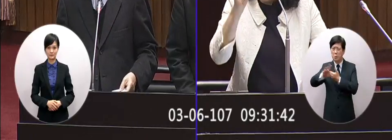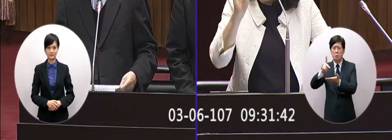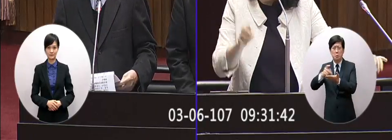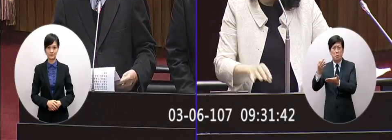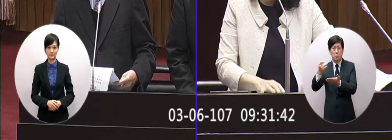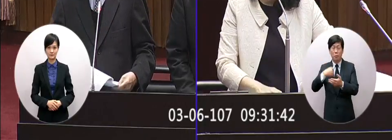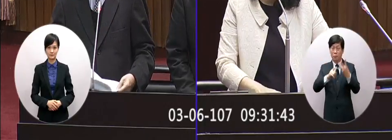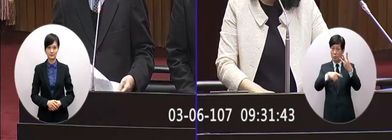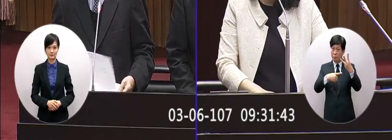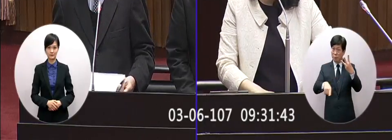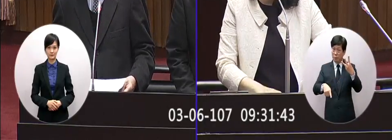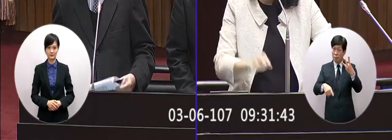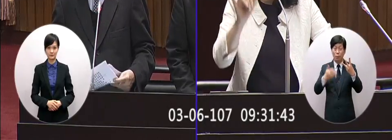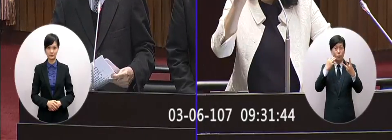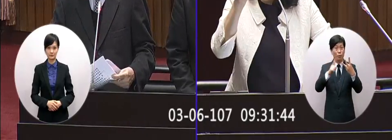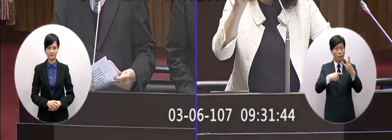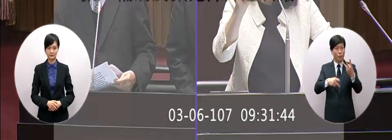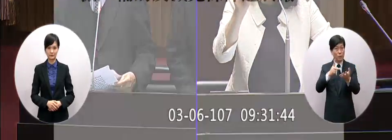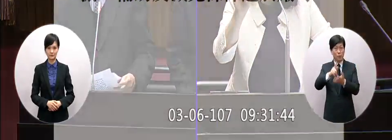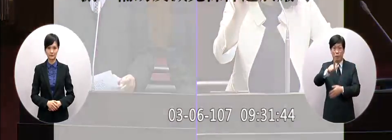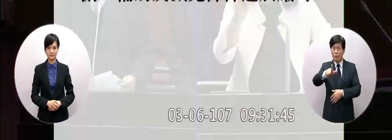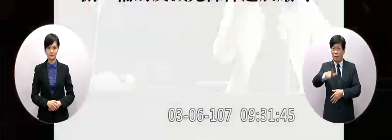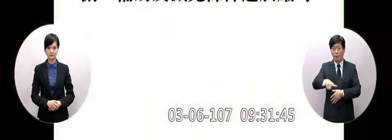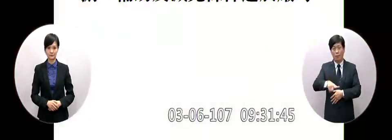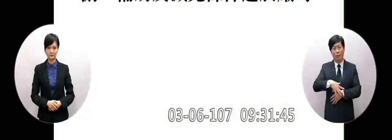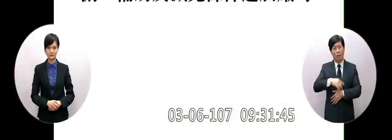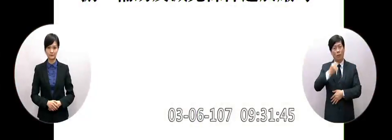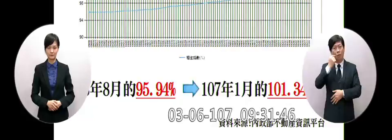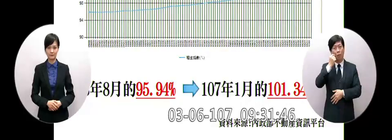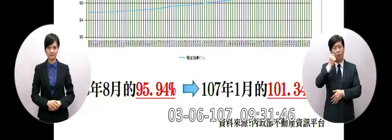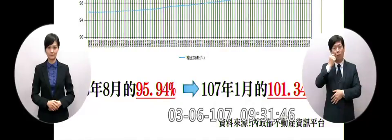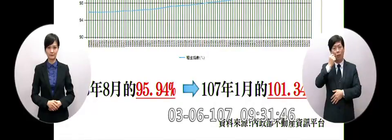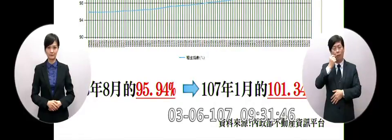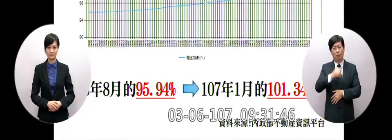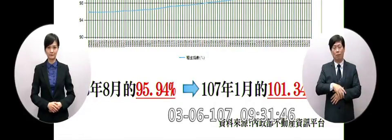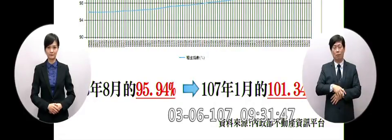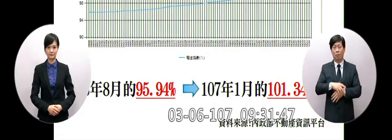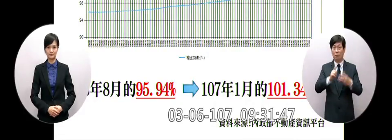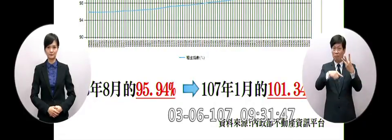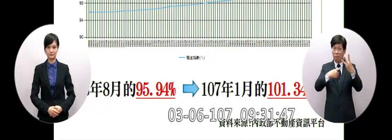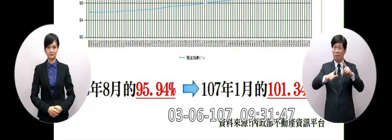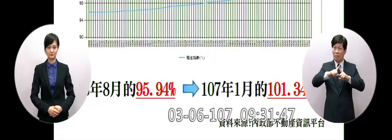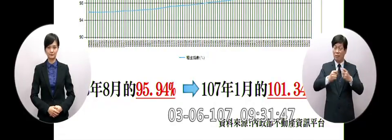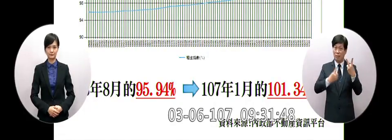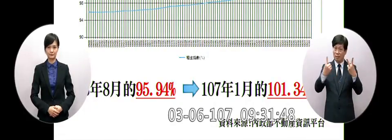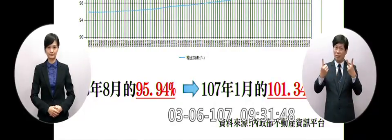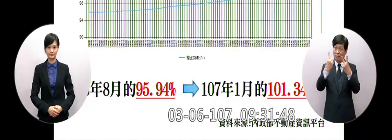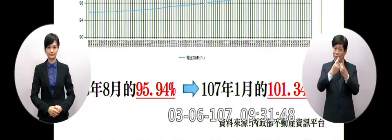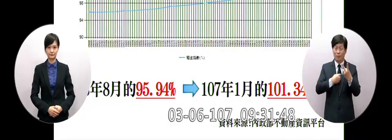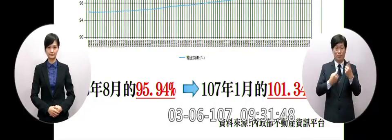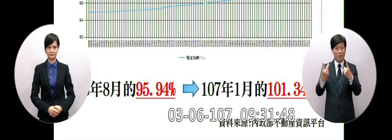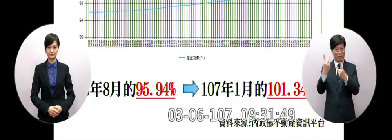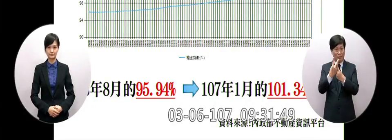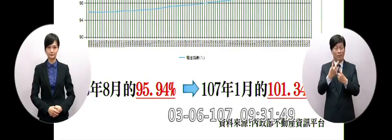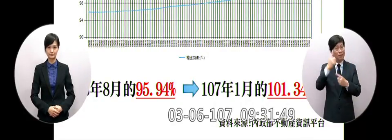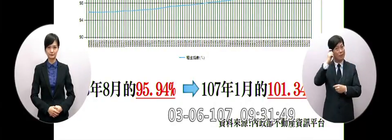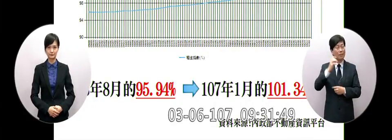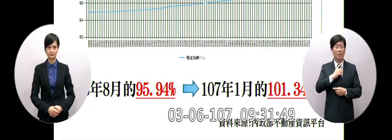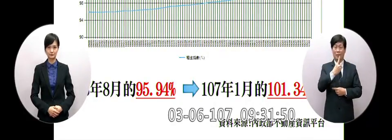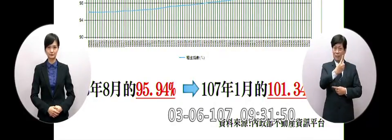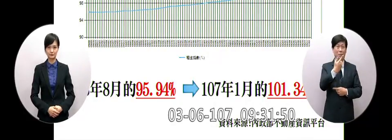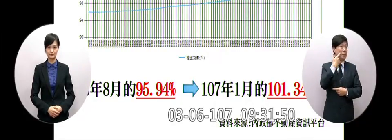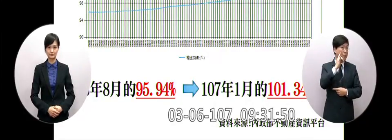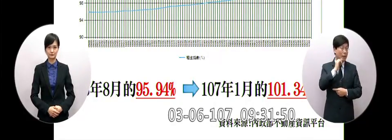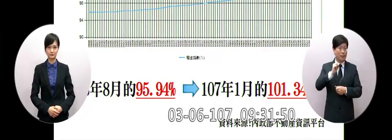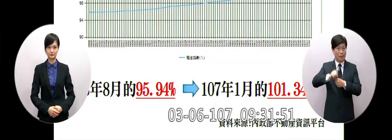情，3人，好，你要租到6000块的房间很难。3人大概是2+1或者1+2，就是一对父